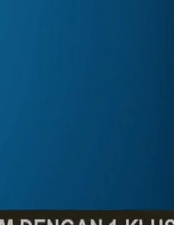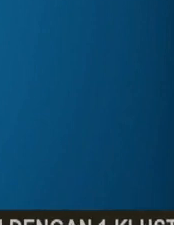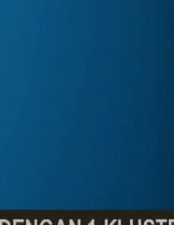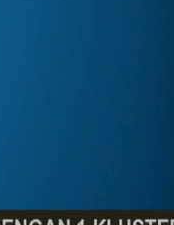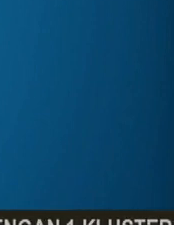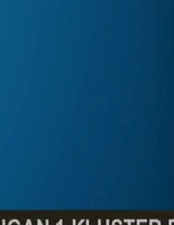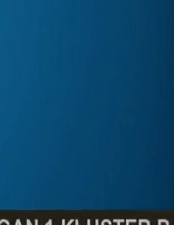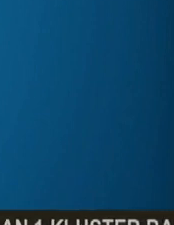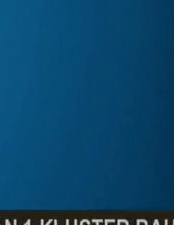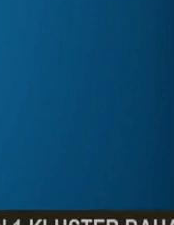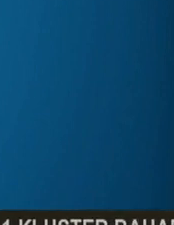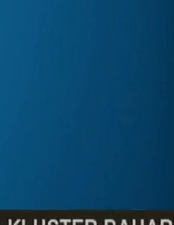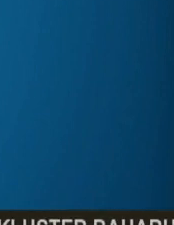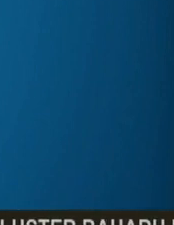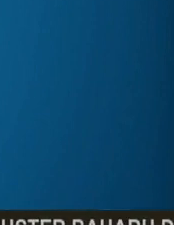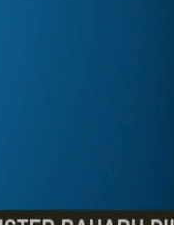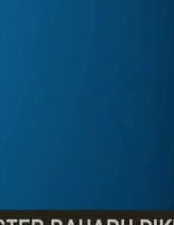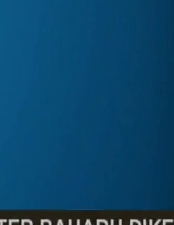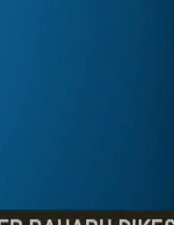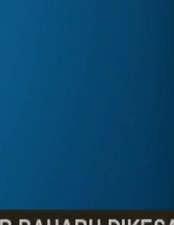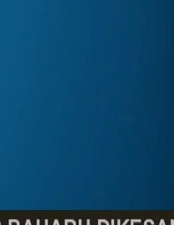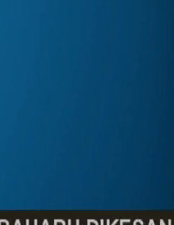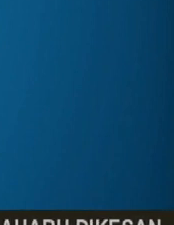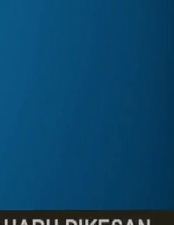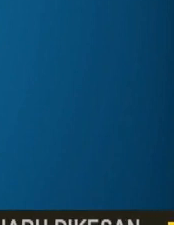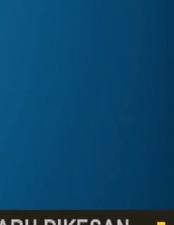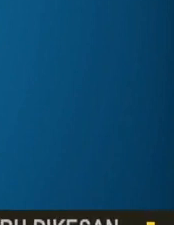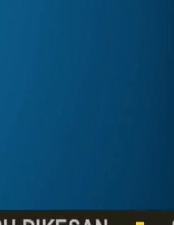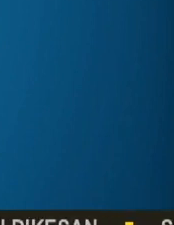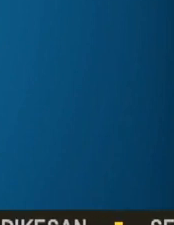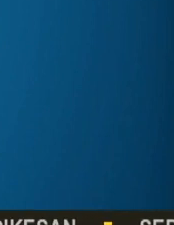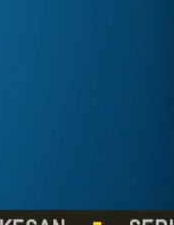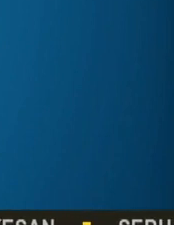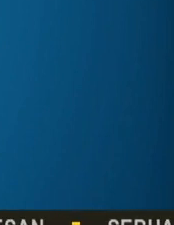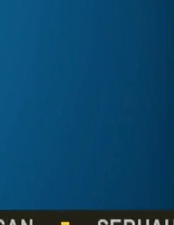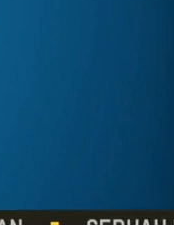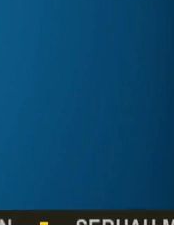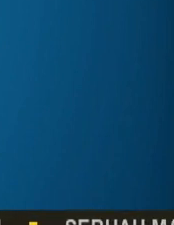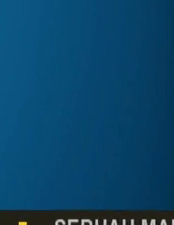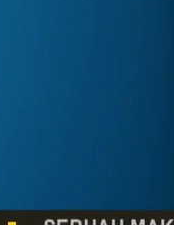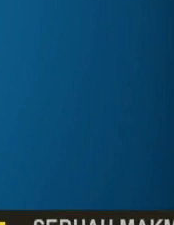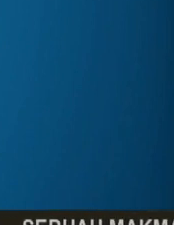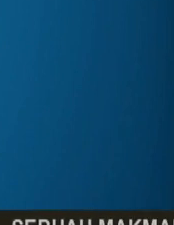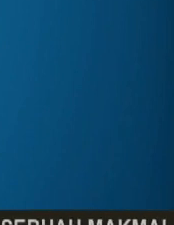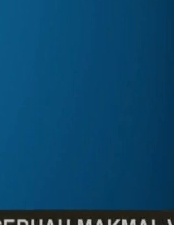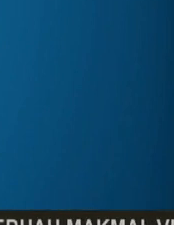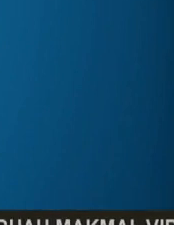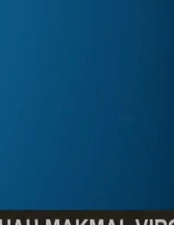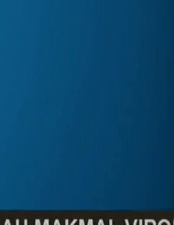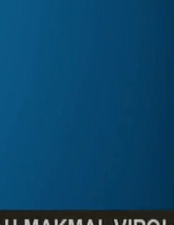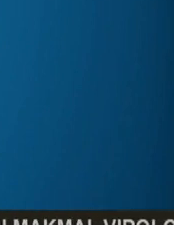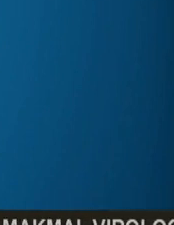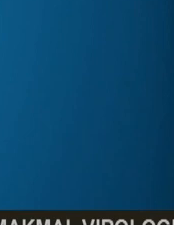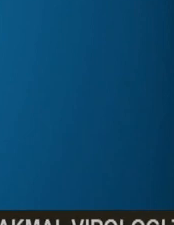pembayaran ditutup disebabkan keadaan situasi jangkitan komik naintin yang berlaku pada masa ini maka pembayaran boleh dibuat